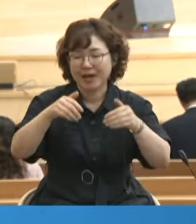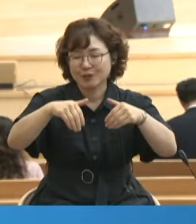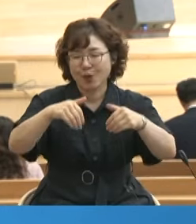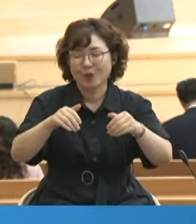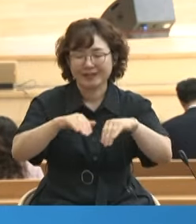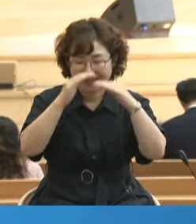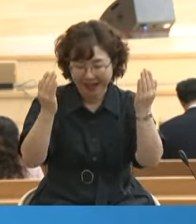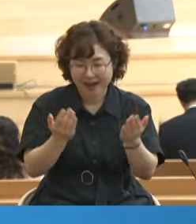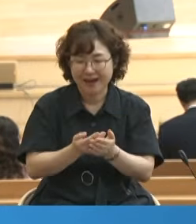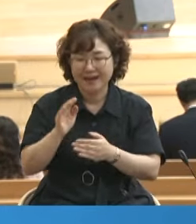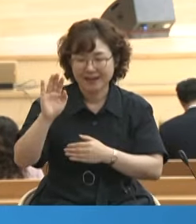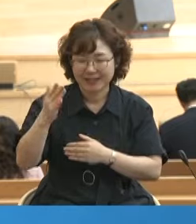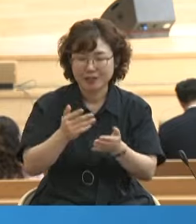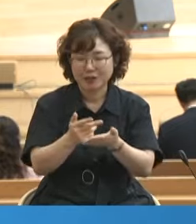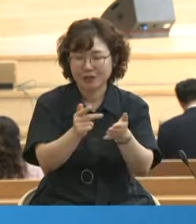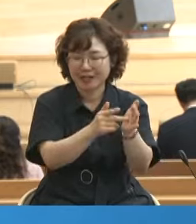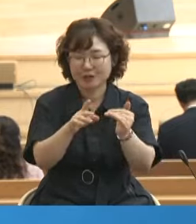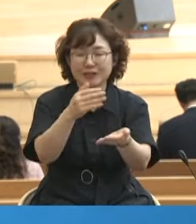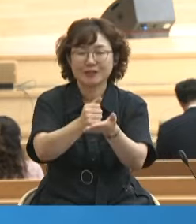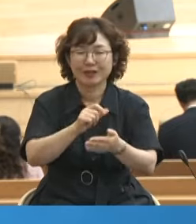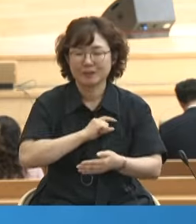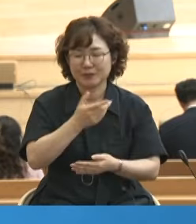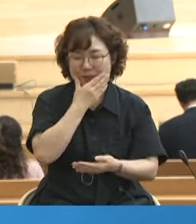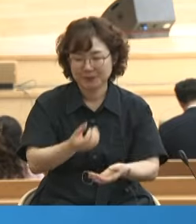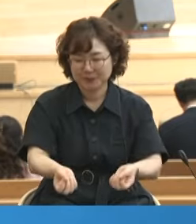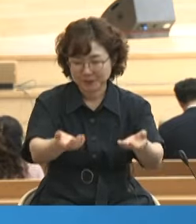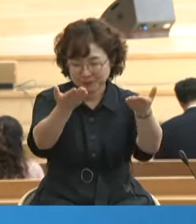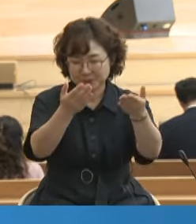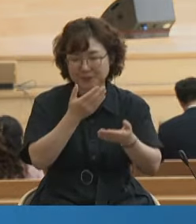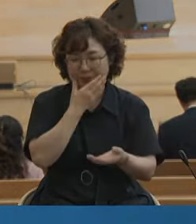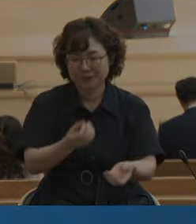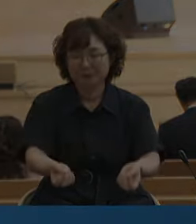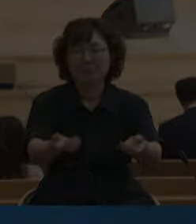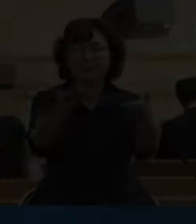될 수 있기를 주 예수의 이름으로 축복합니다. 아멘. 축복합니다. 아멘.